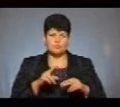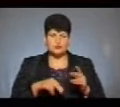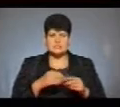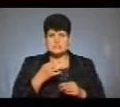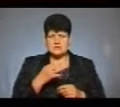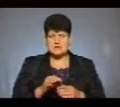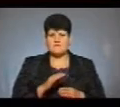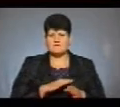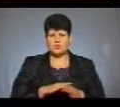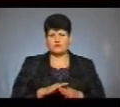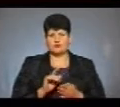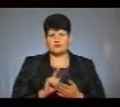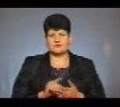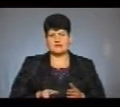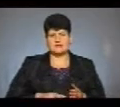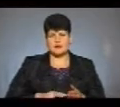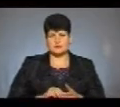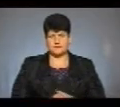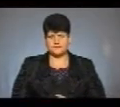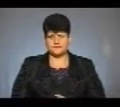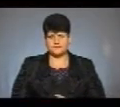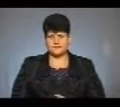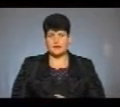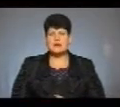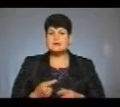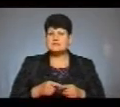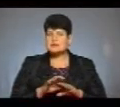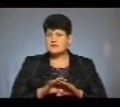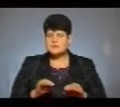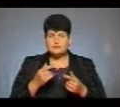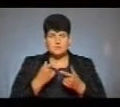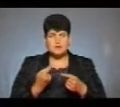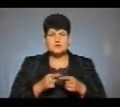товариства Ірина Алаб'єва. Це вся інформація на цю